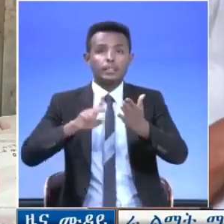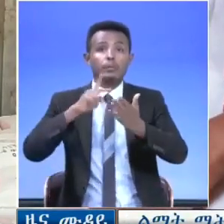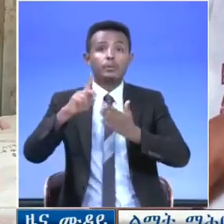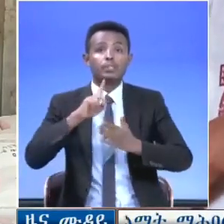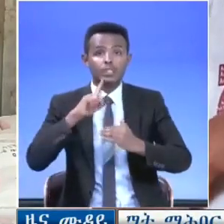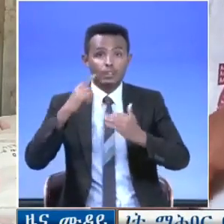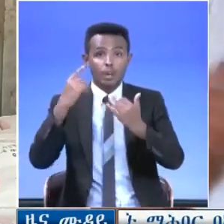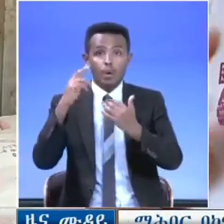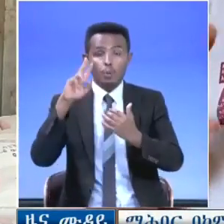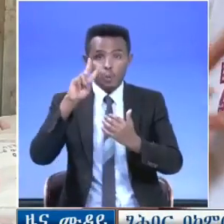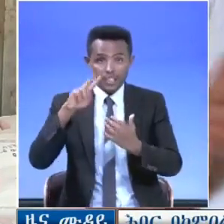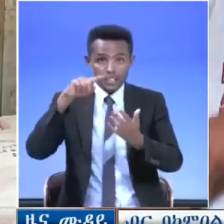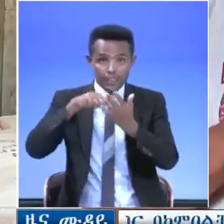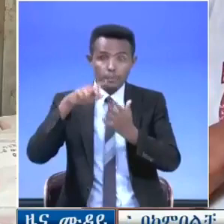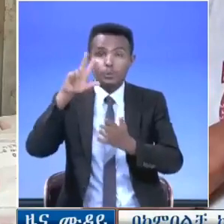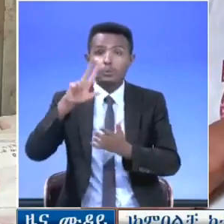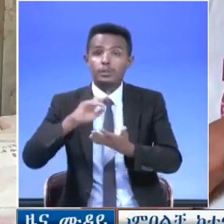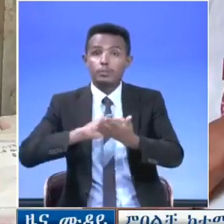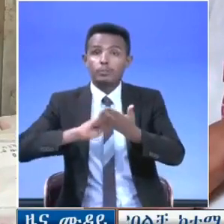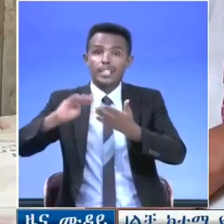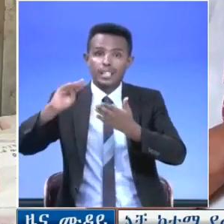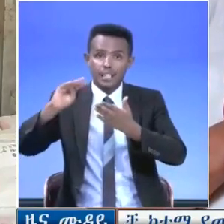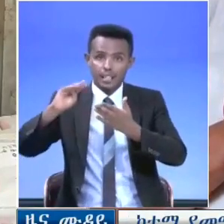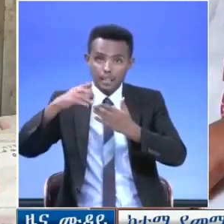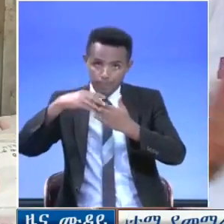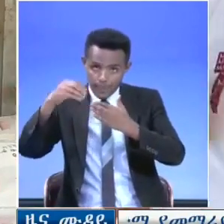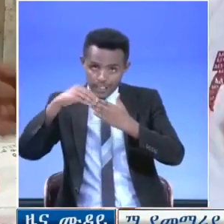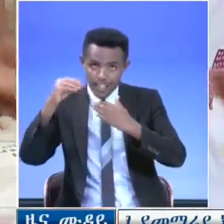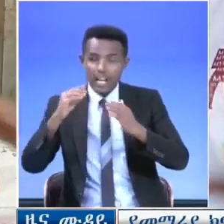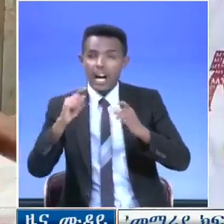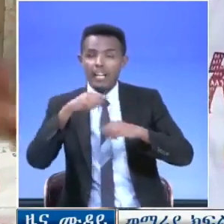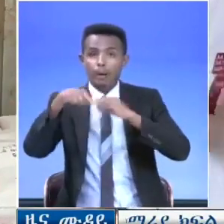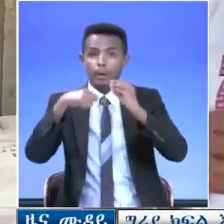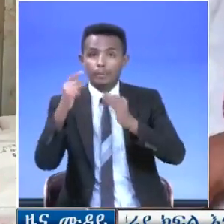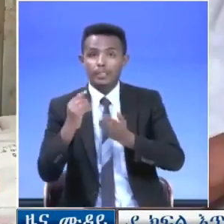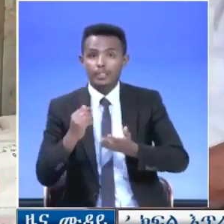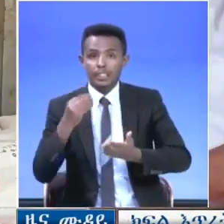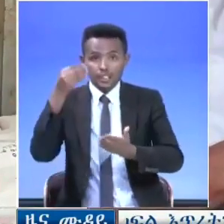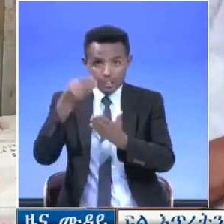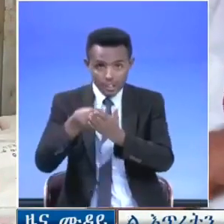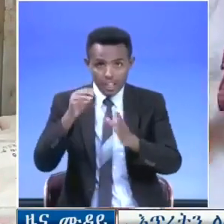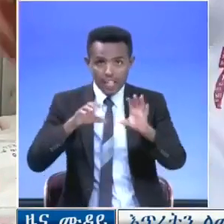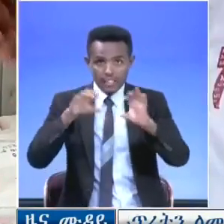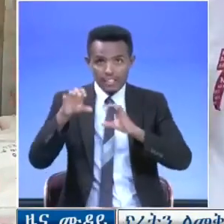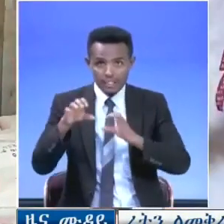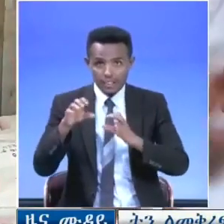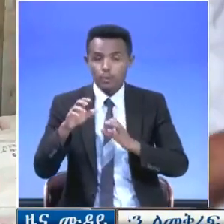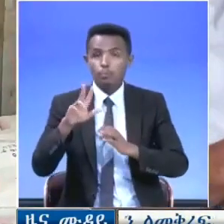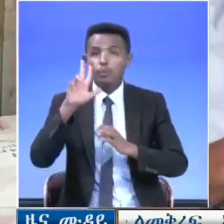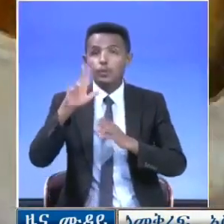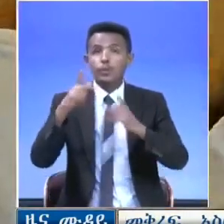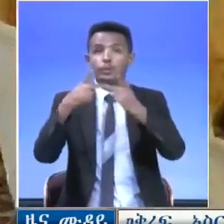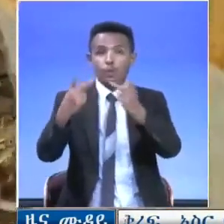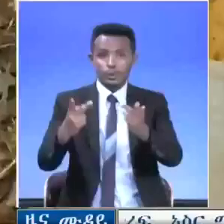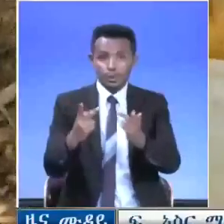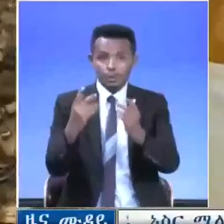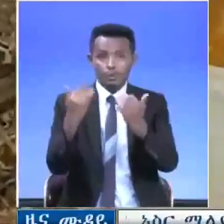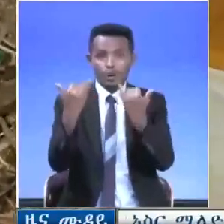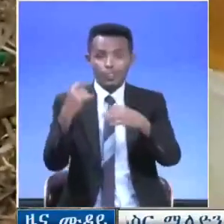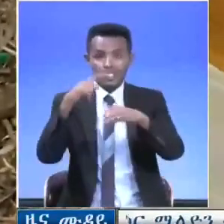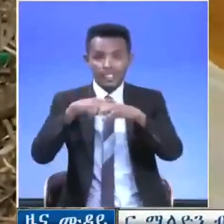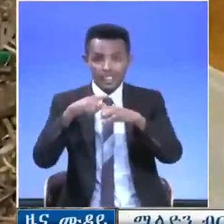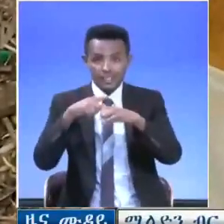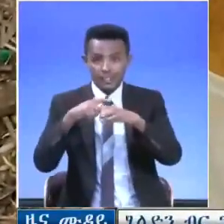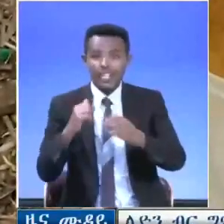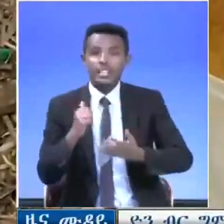ዙር 2.3 ሚሊዮን ብር አካባቢ ወጪ አድርገን ግዢ አድርገን አሁን ዛሬ በሶስቱም ቦታዎች ላይ በአሁኑ ሰዓት ሌሎችም ቦታዎች